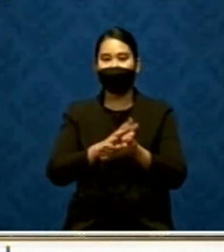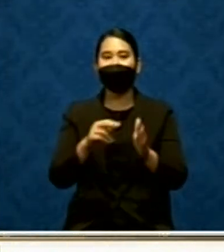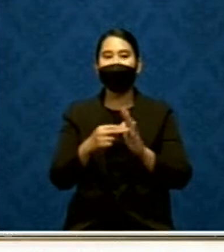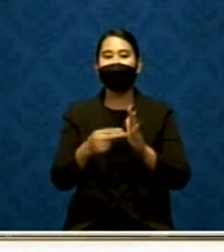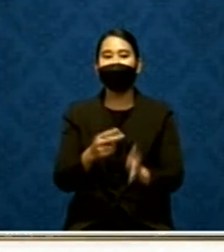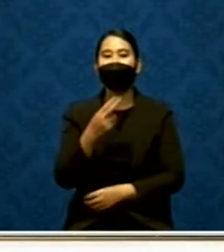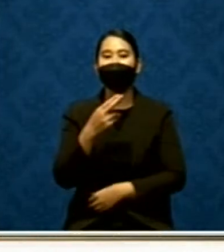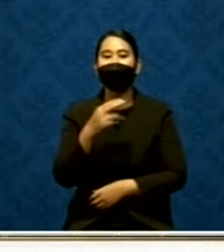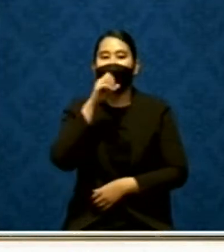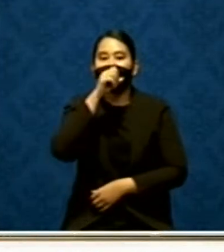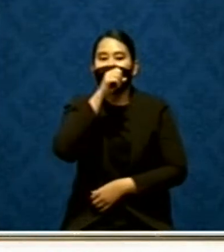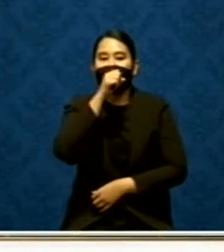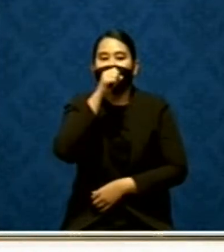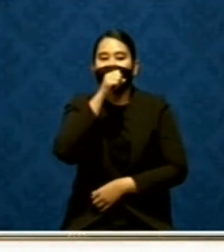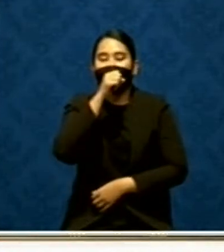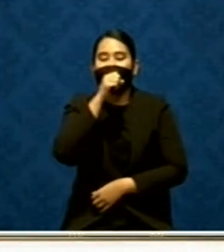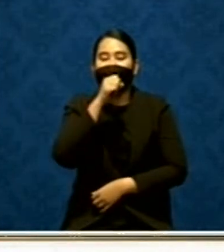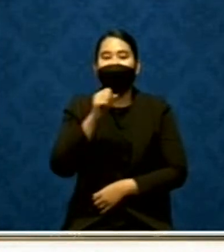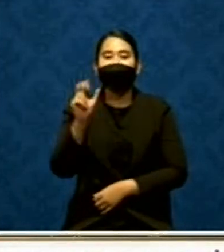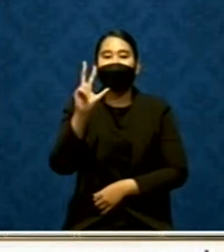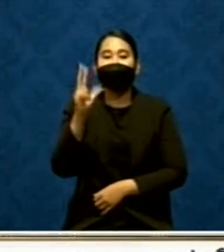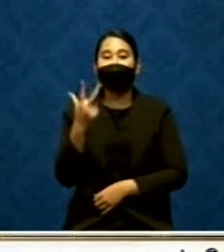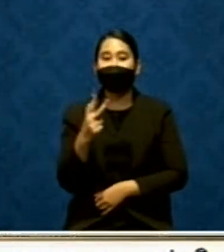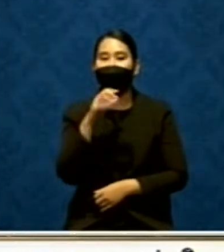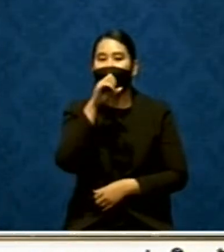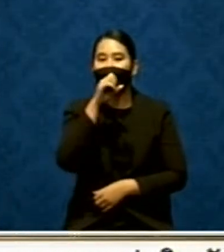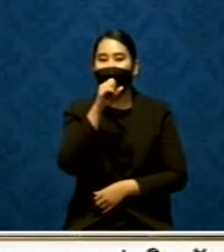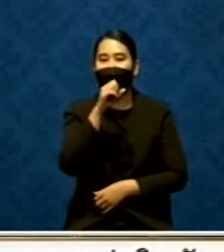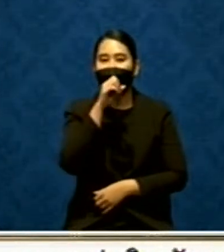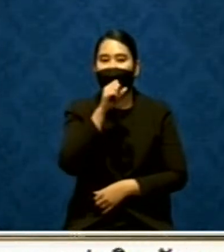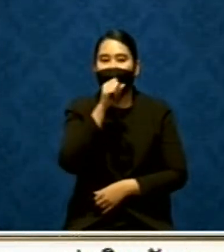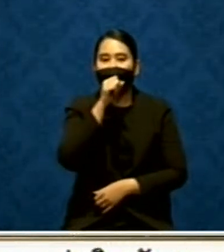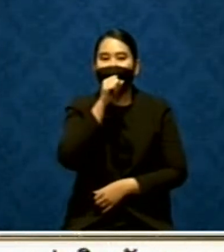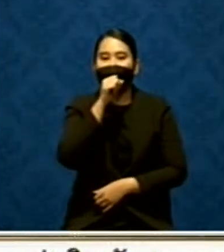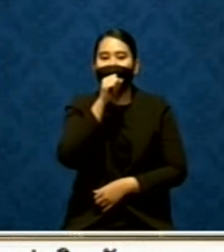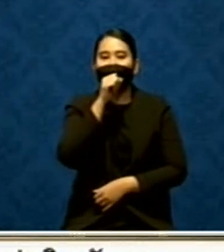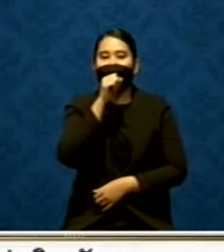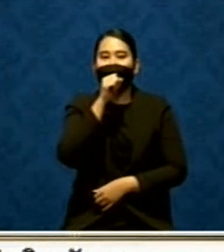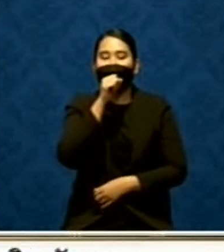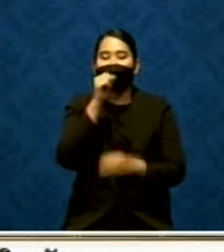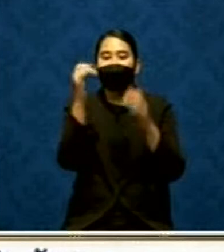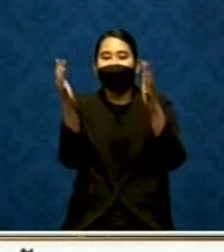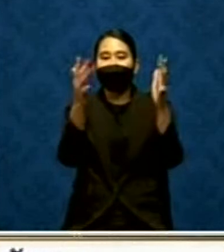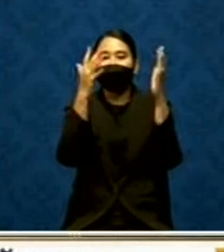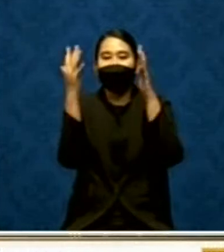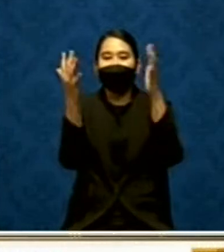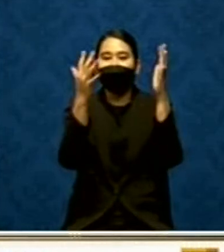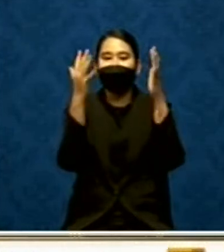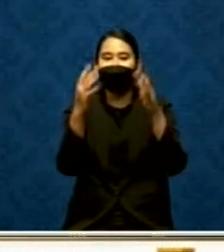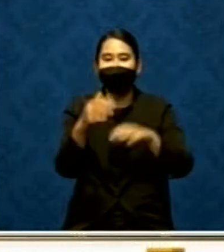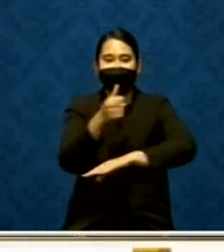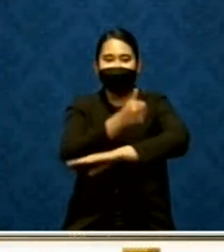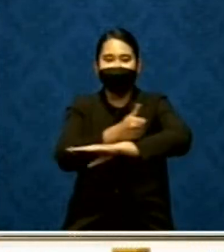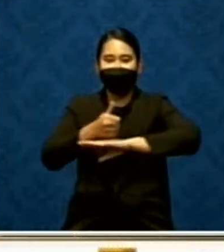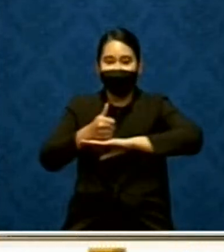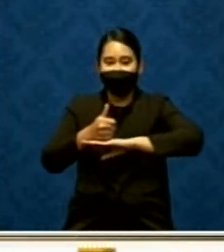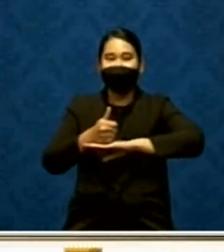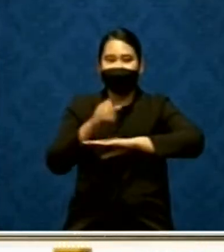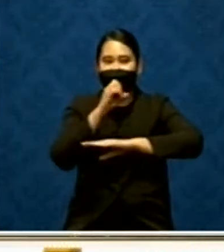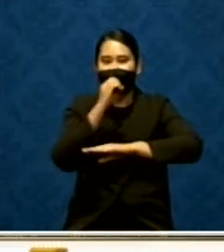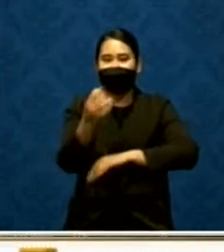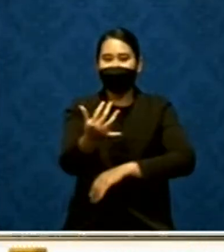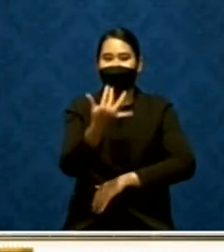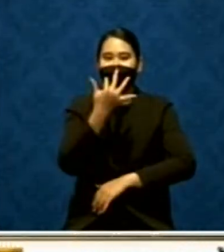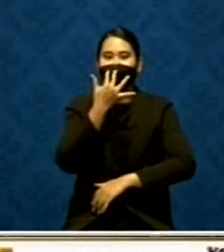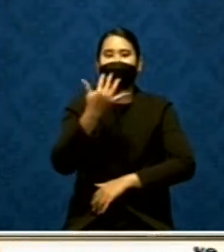ดปูนแล้วกลิ่นกัญชาเนี่ยท่านประธานที่เคารพครับโอ้โหที่ถ้าเกิดดูดแถวบัลลังก์เนี่ยนั่งตรงนี้ยืนตรงนี้ได้กลิ่นนะท่าน